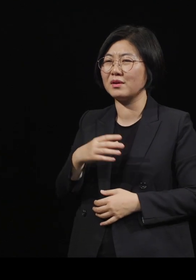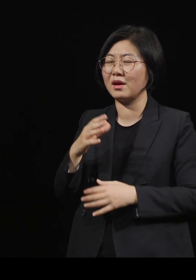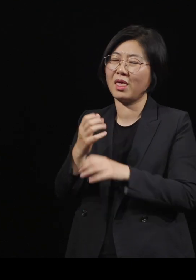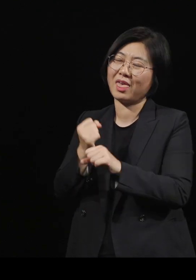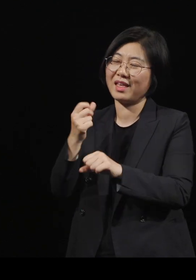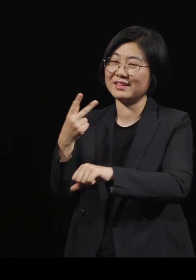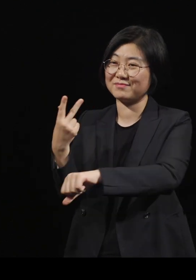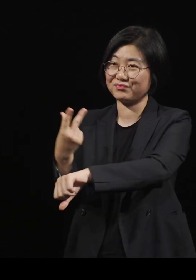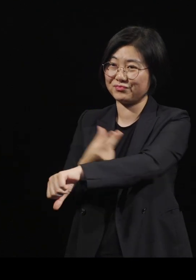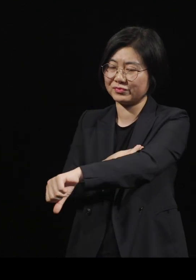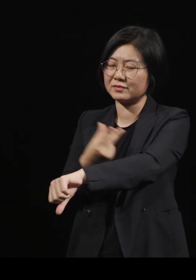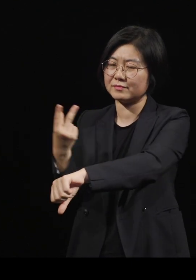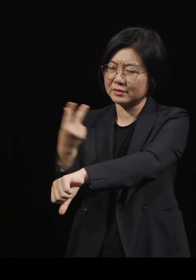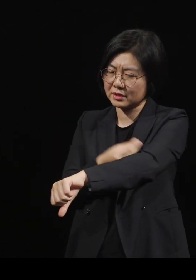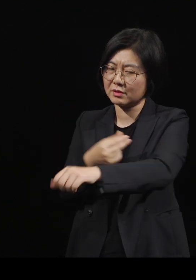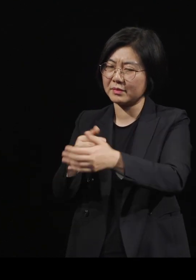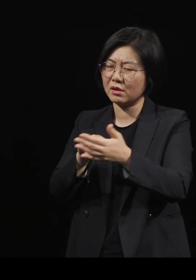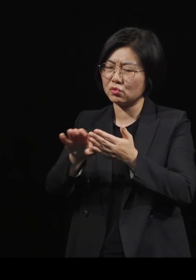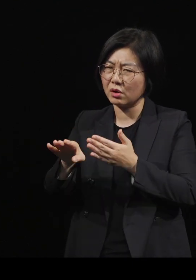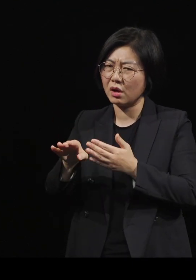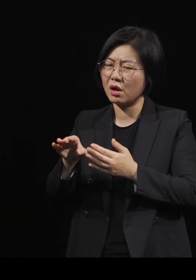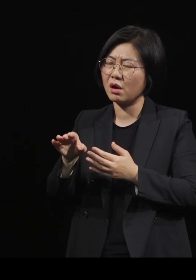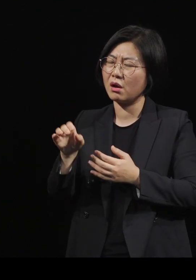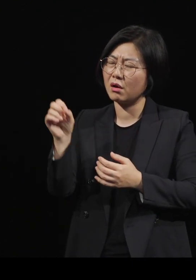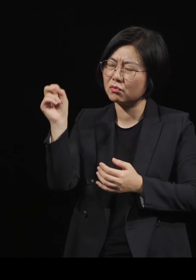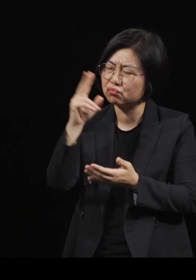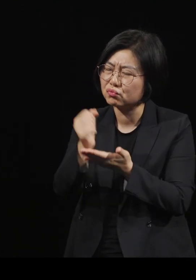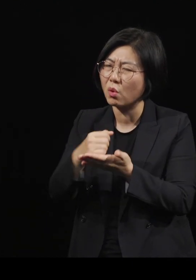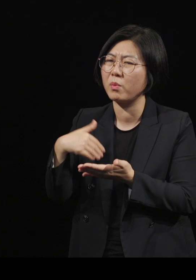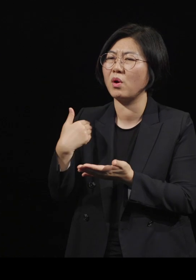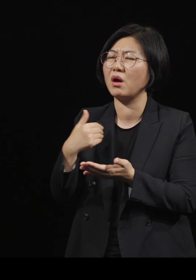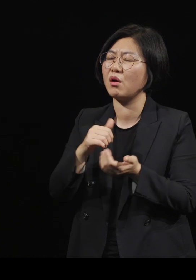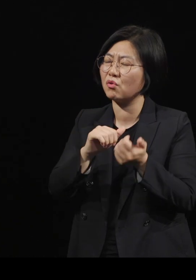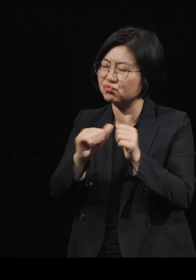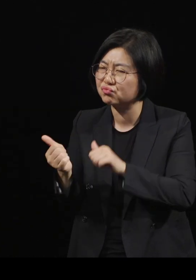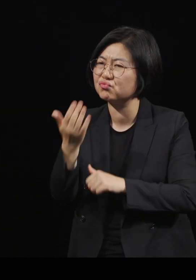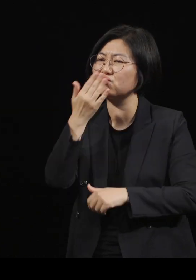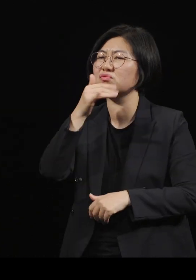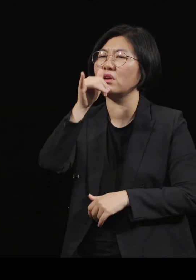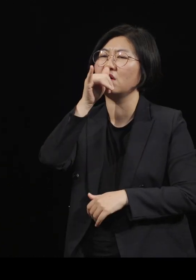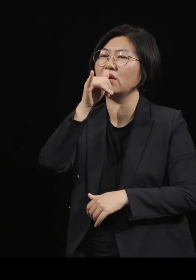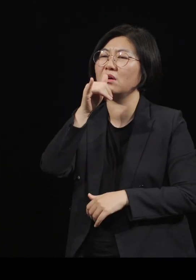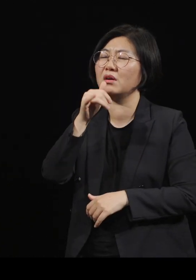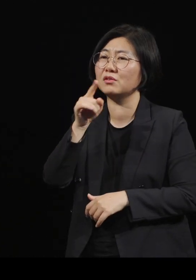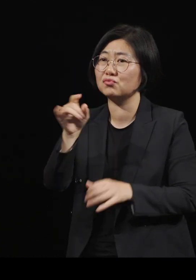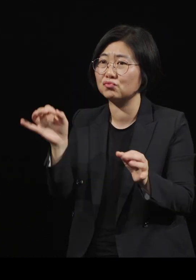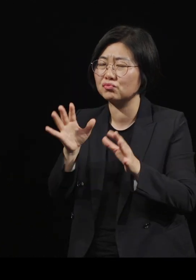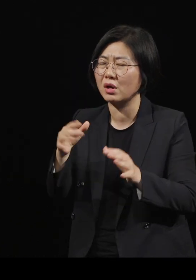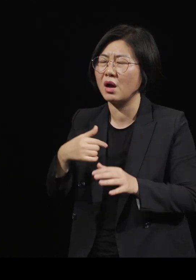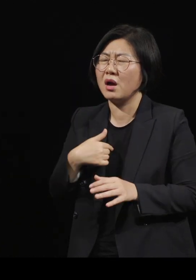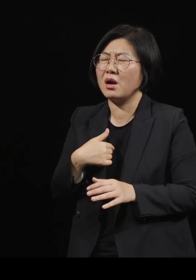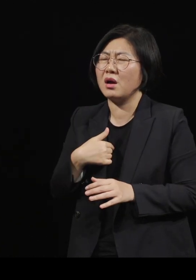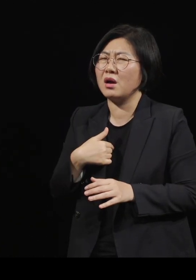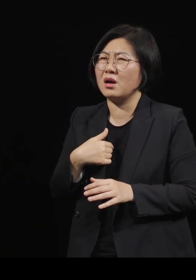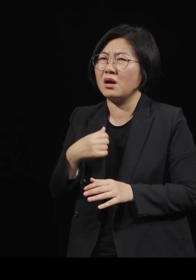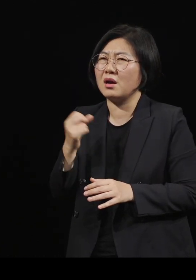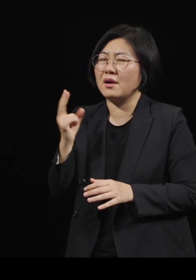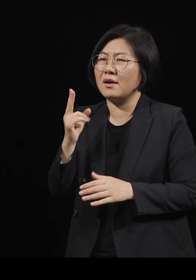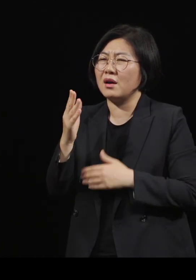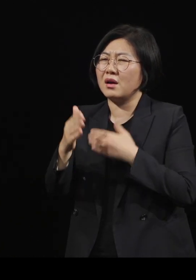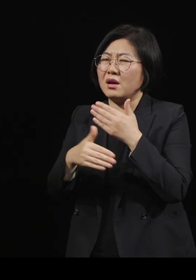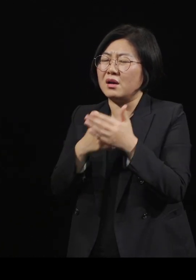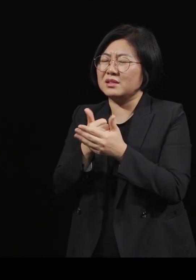마취해서 영영 못 깨어날 수도 있다고 하더라고요. 그래서 그 순간 그냥 제가